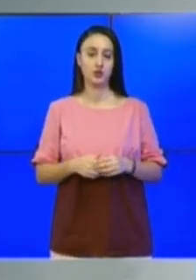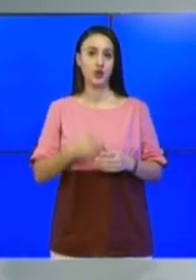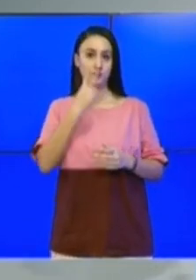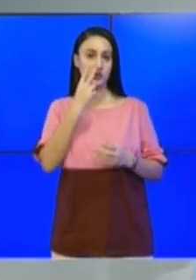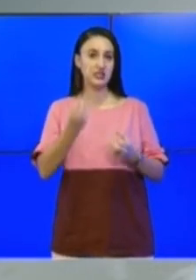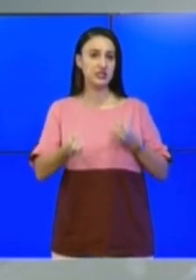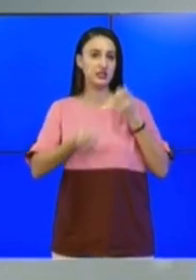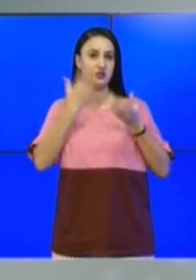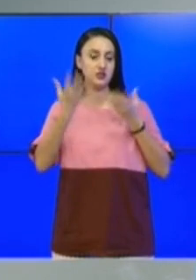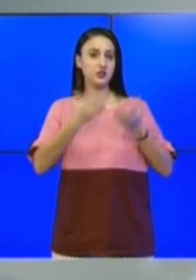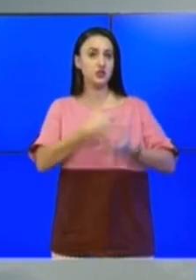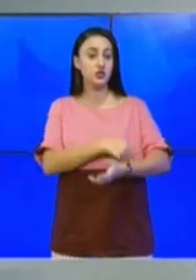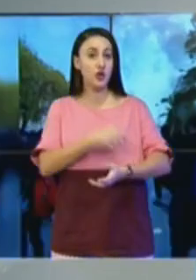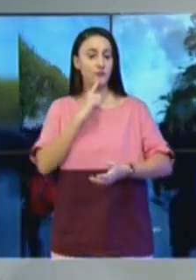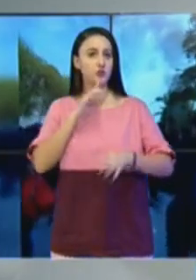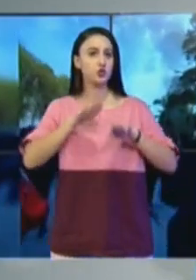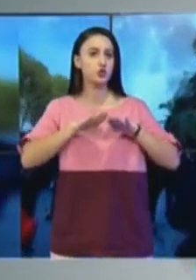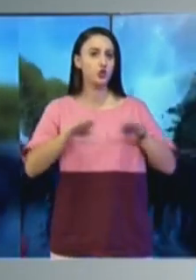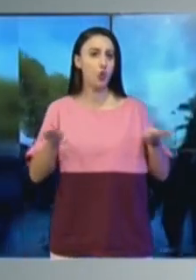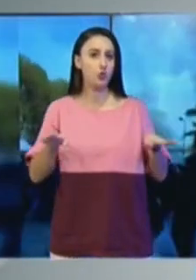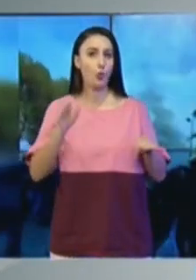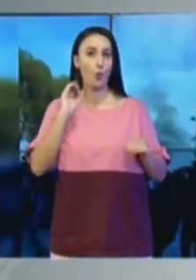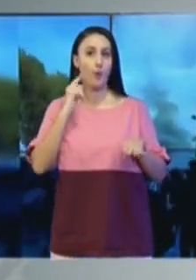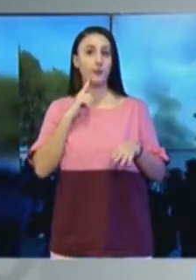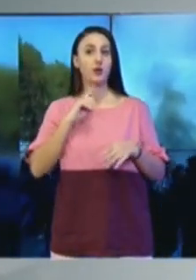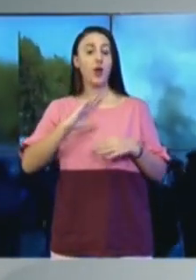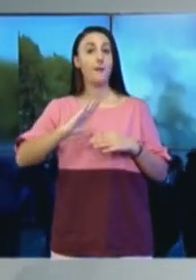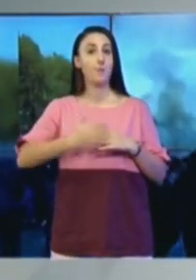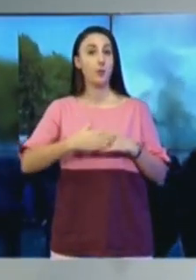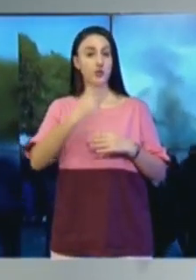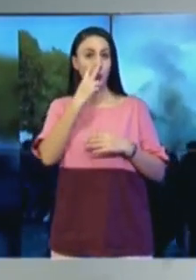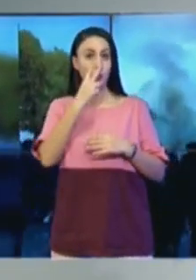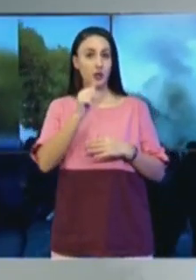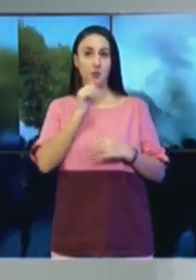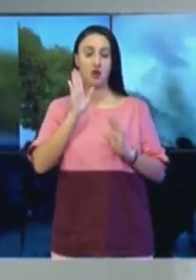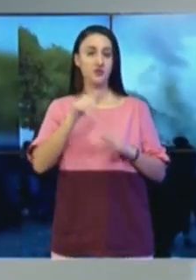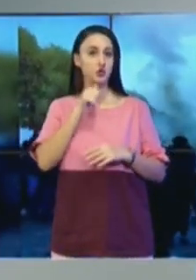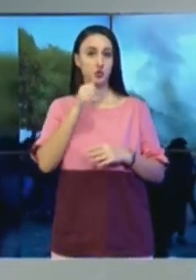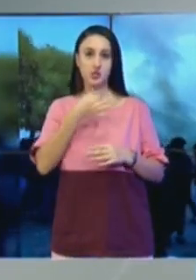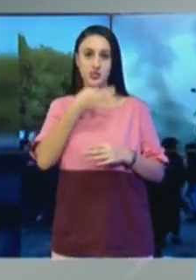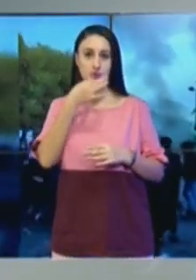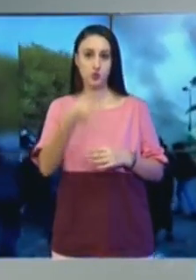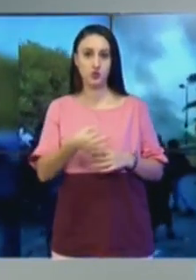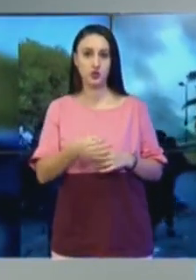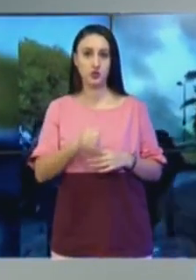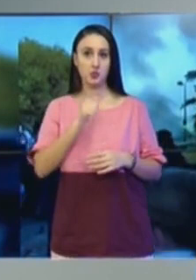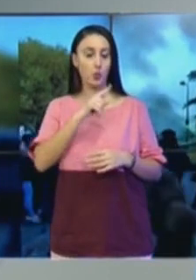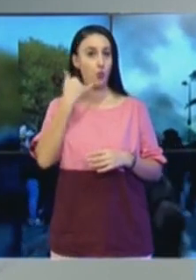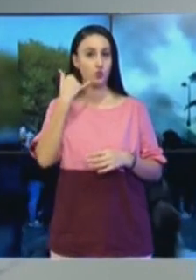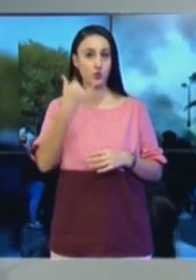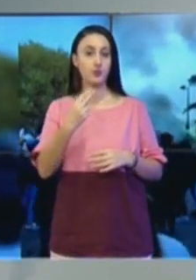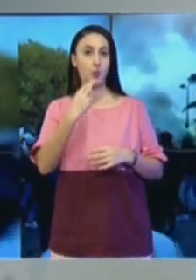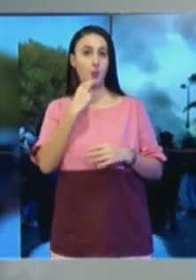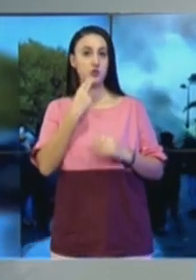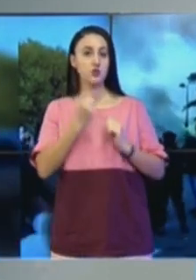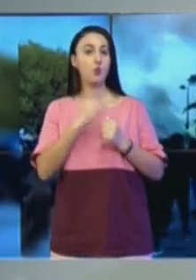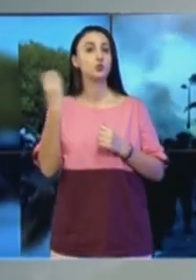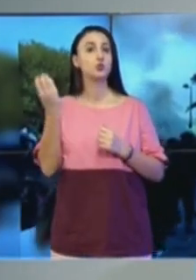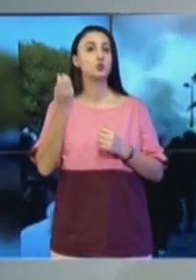mult sânge, eram pe podea, oamenii din jur se uitau, nimeni n-avea nicio reacție, deci nimeni nu suna la poliție sau la smurt sau